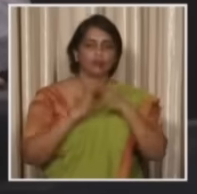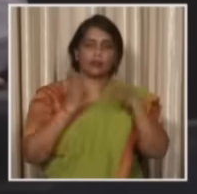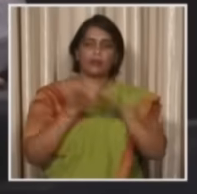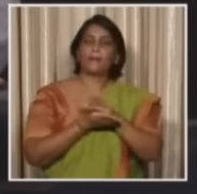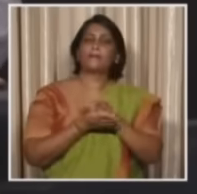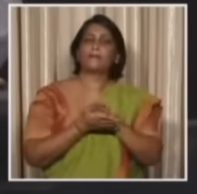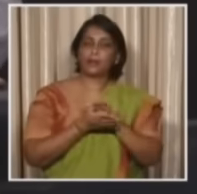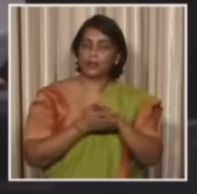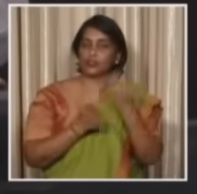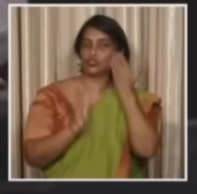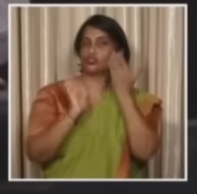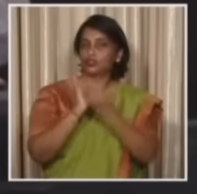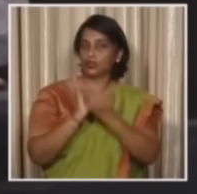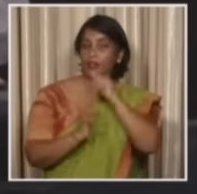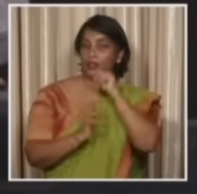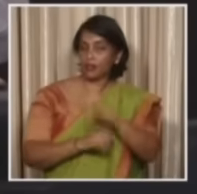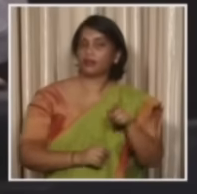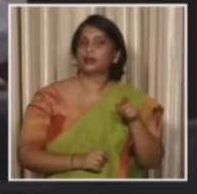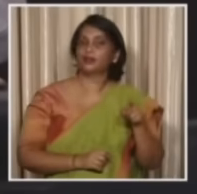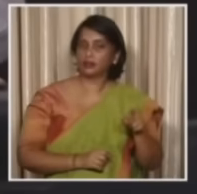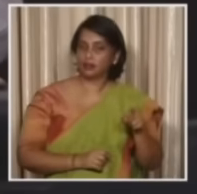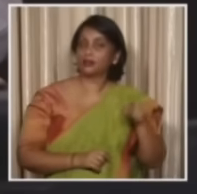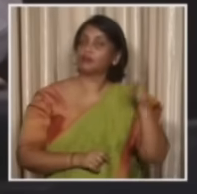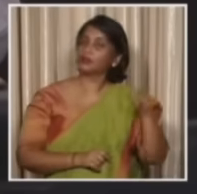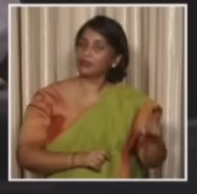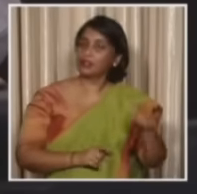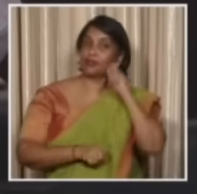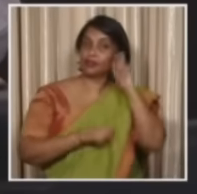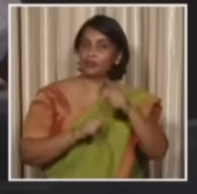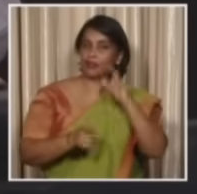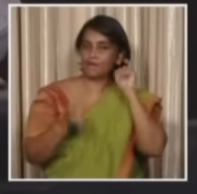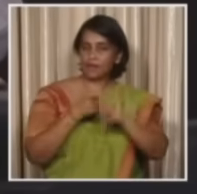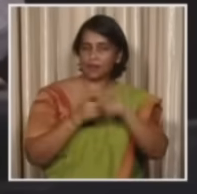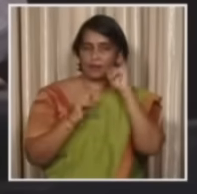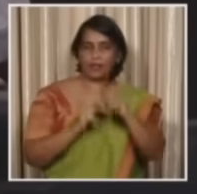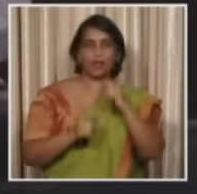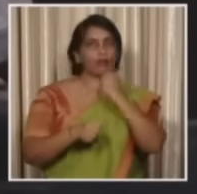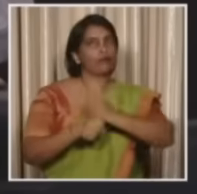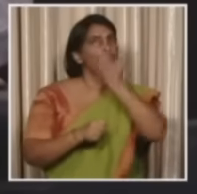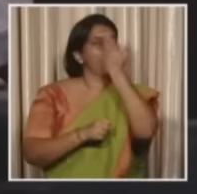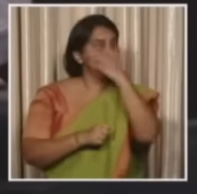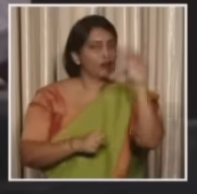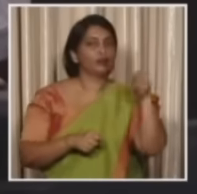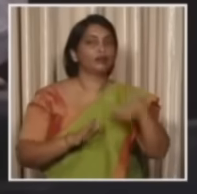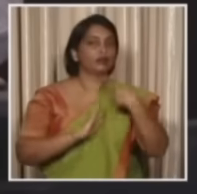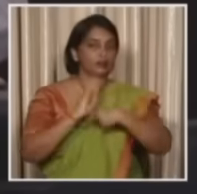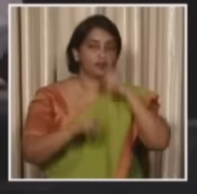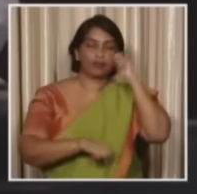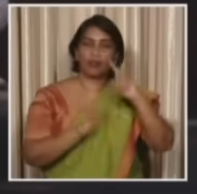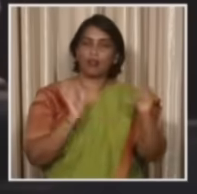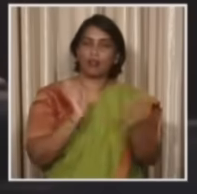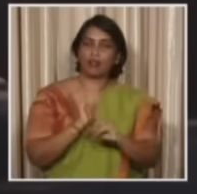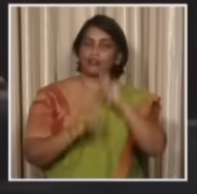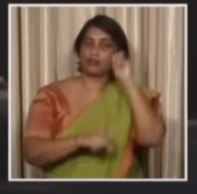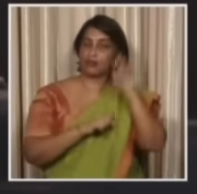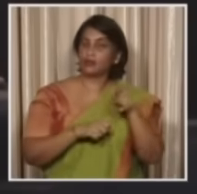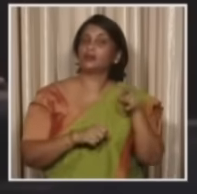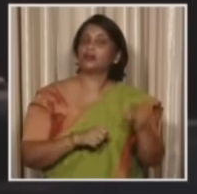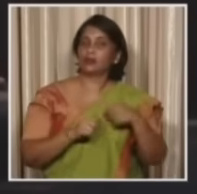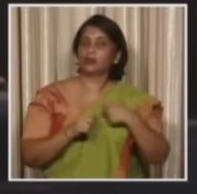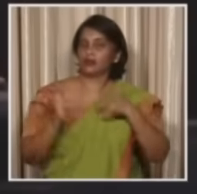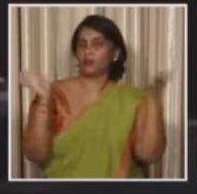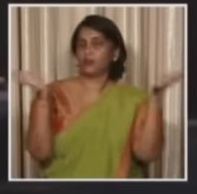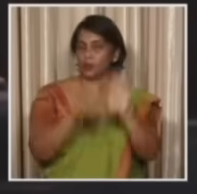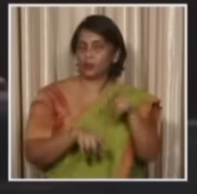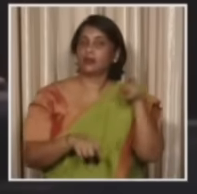පැහැදිලිව පෙනෙන්න තියෙන සත්‍යය තමයි මේ ජනතා ද්‍රෝහි ආණ්ඩුව පළවා හරින්න මේ රටේ ලක්ෂ සංඛ්‍යාත ජනතාවක් අද පෙළ